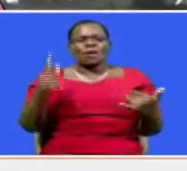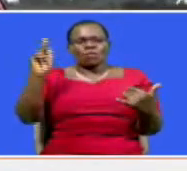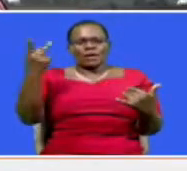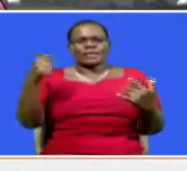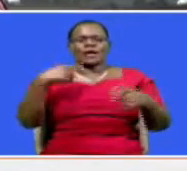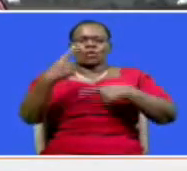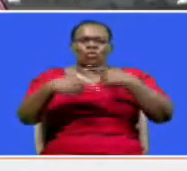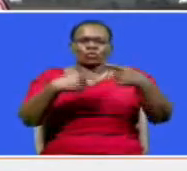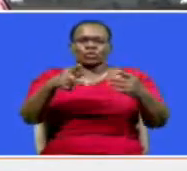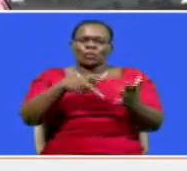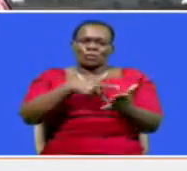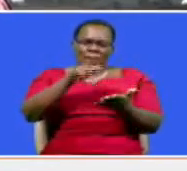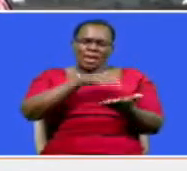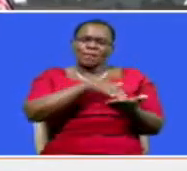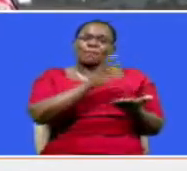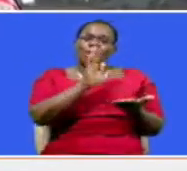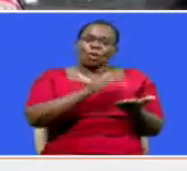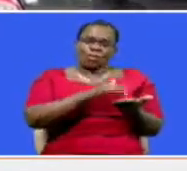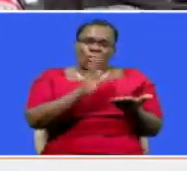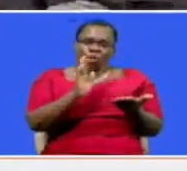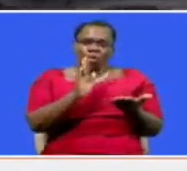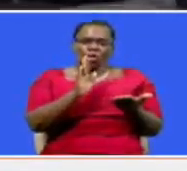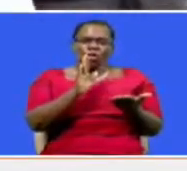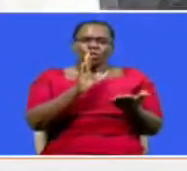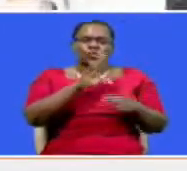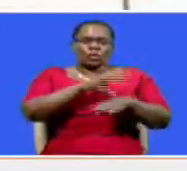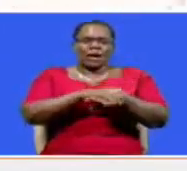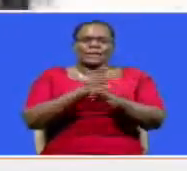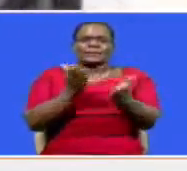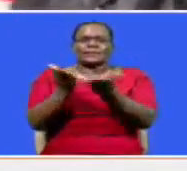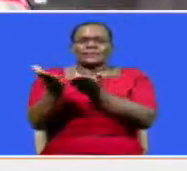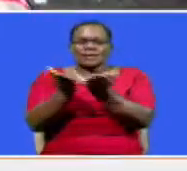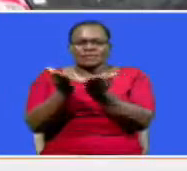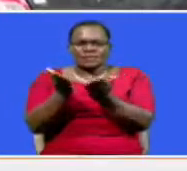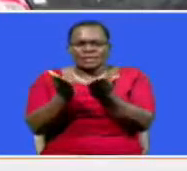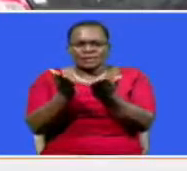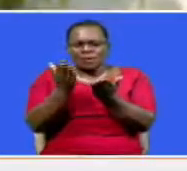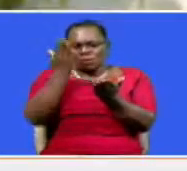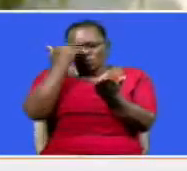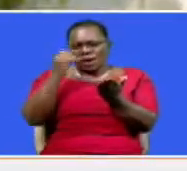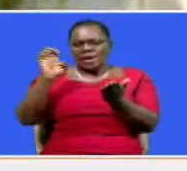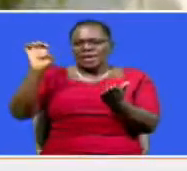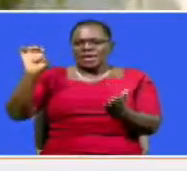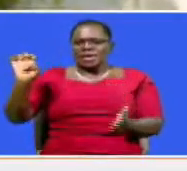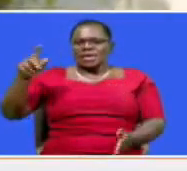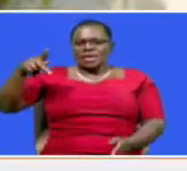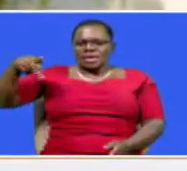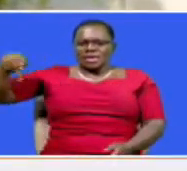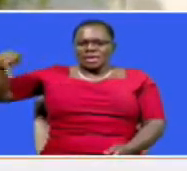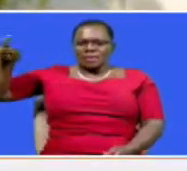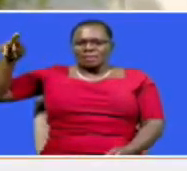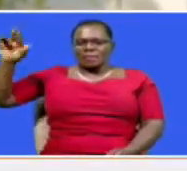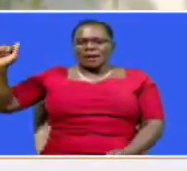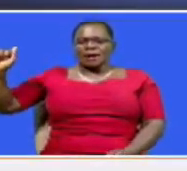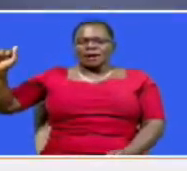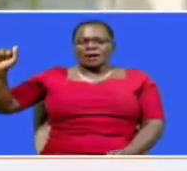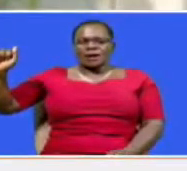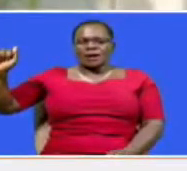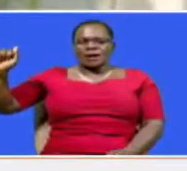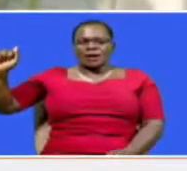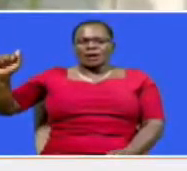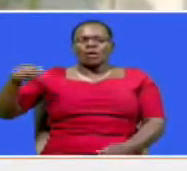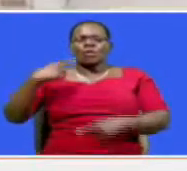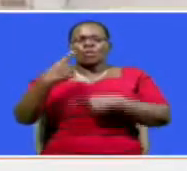Wakenya wataendelea kugharamika zaidi ili kupata huduma mbalimbali, kwani mamlaka kudhibiti nishati na petroli EPRA